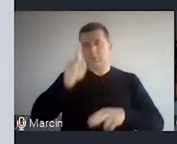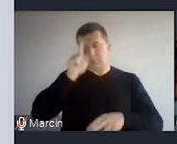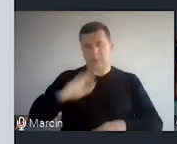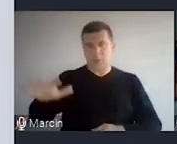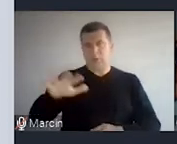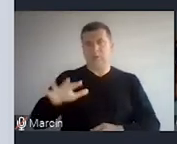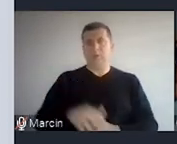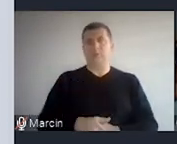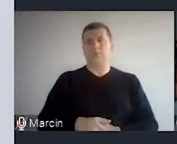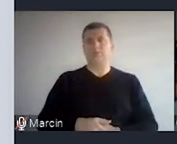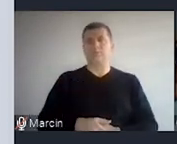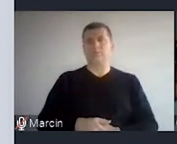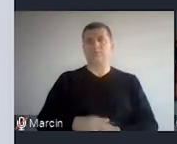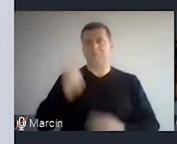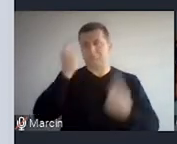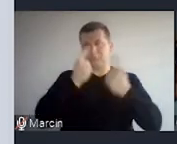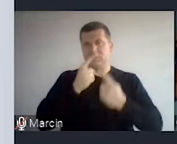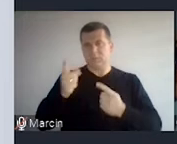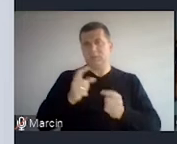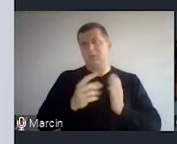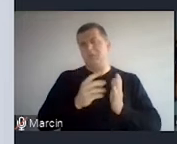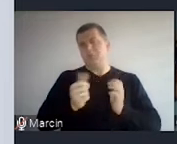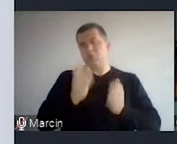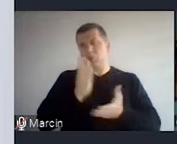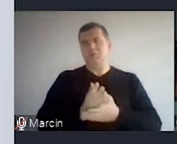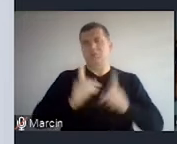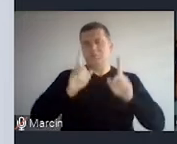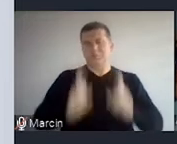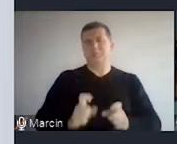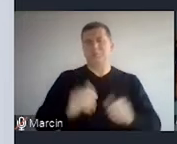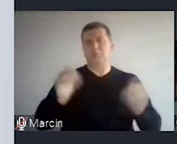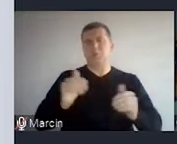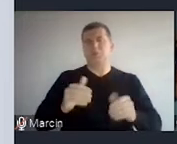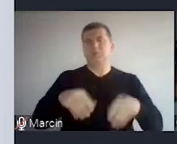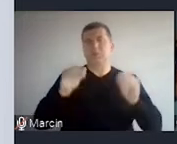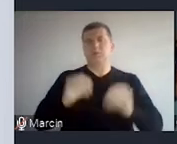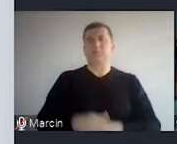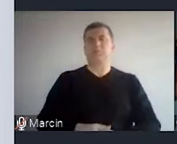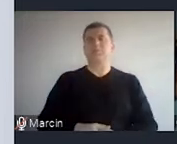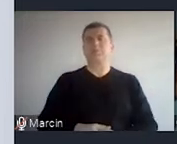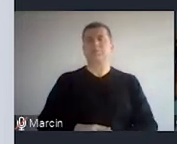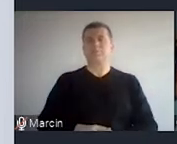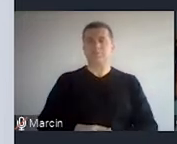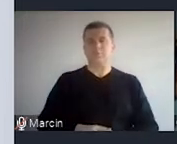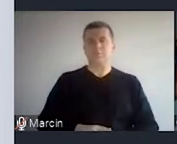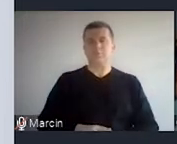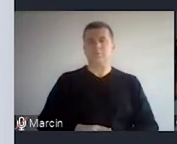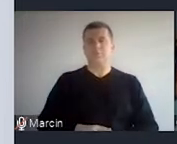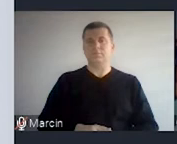Społecznego i myślę, że formalnością stało się zadość, możemy rozpoczynać.